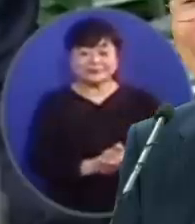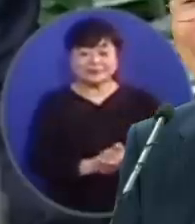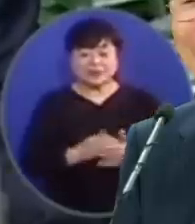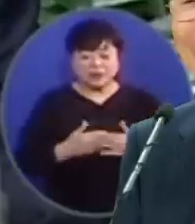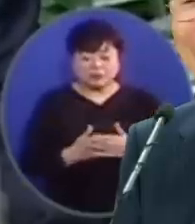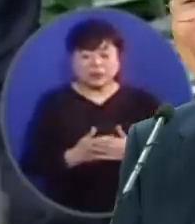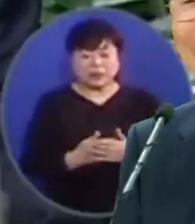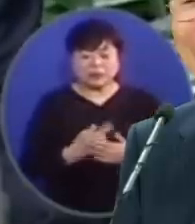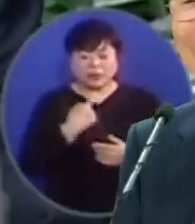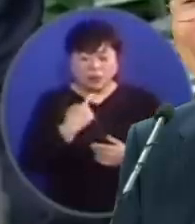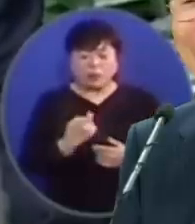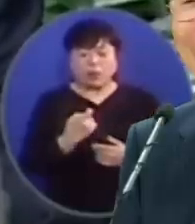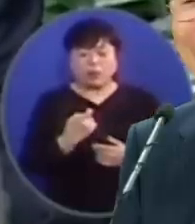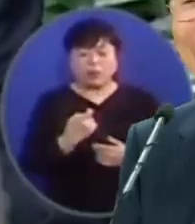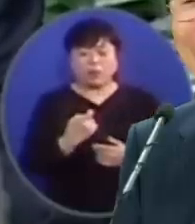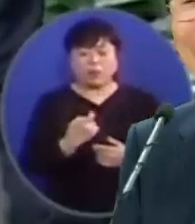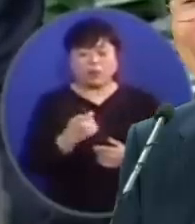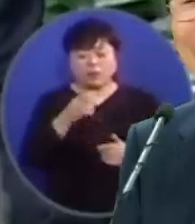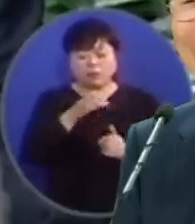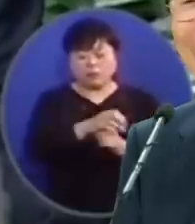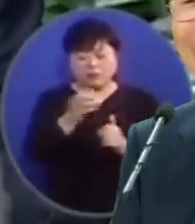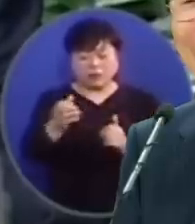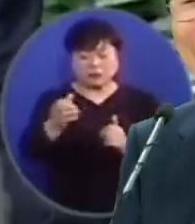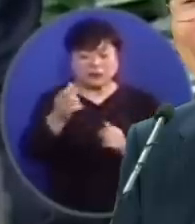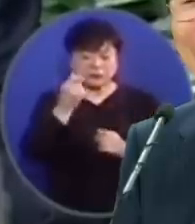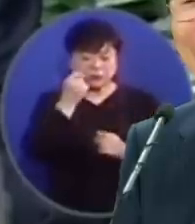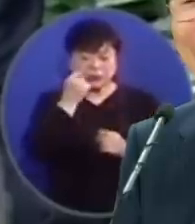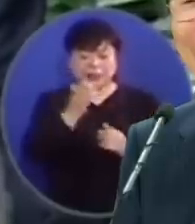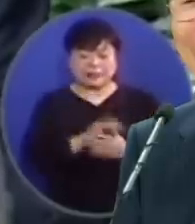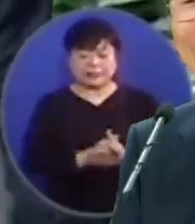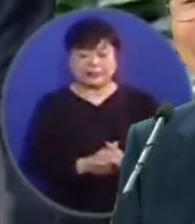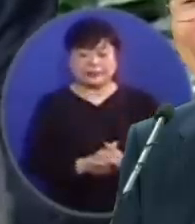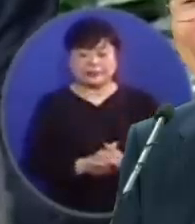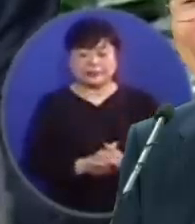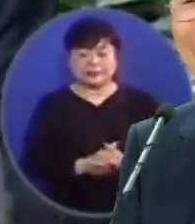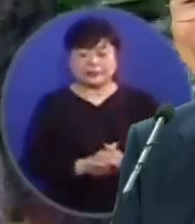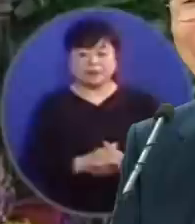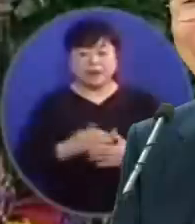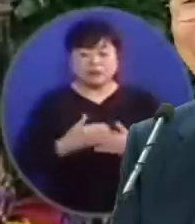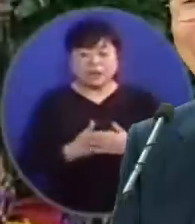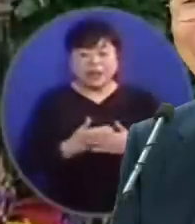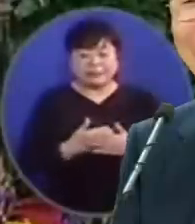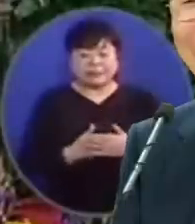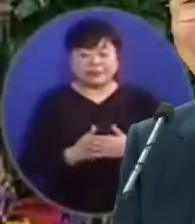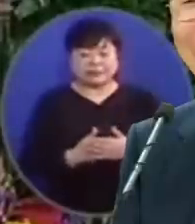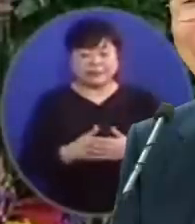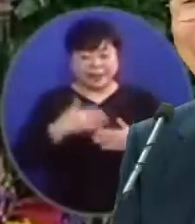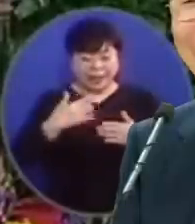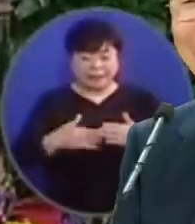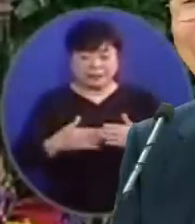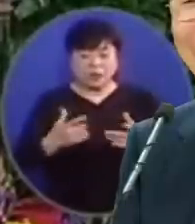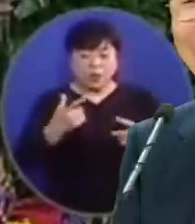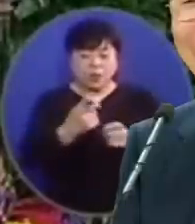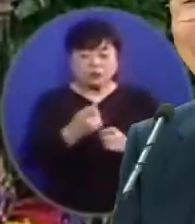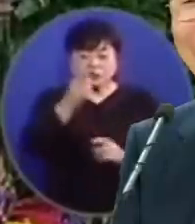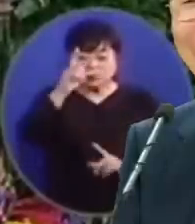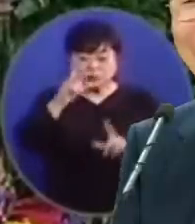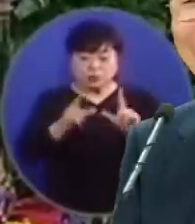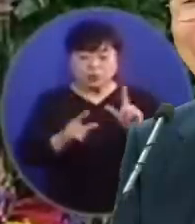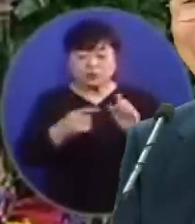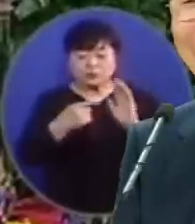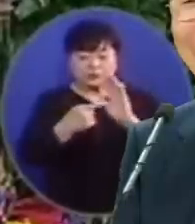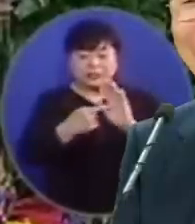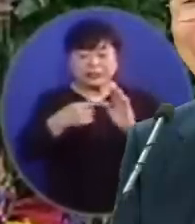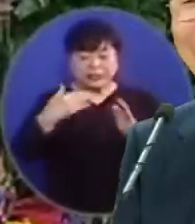불안과 공포의 분위기를 완전히 벗어나 살지 못합니다. 불안은 아직 원수의 모습이